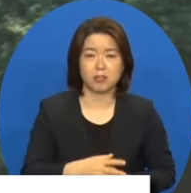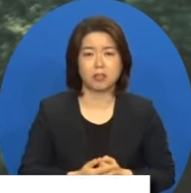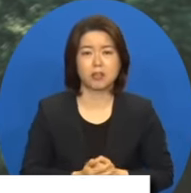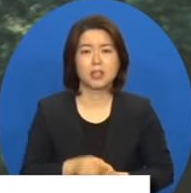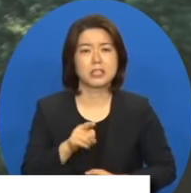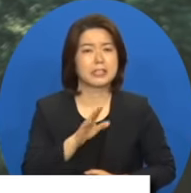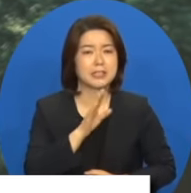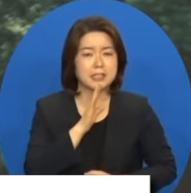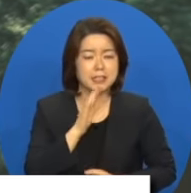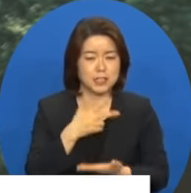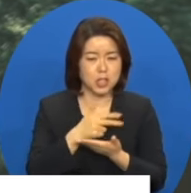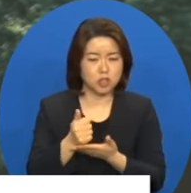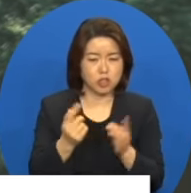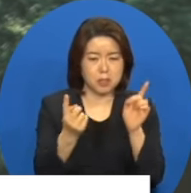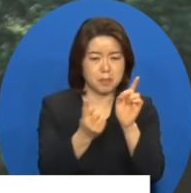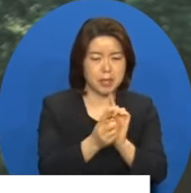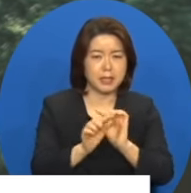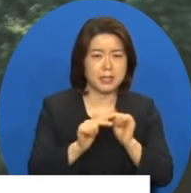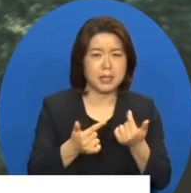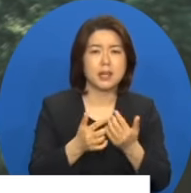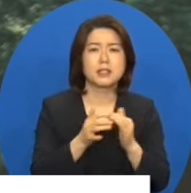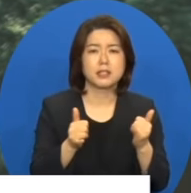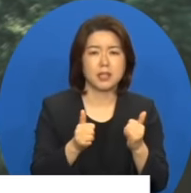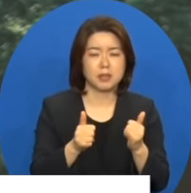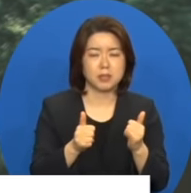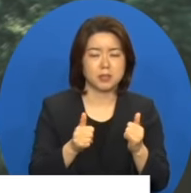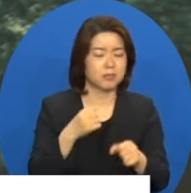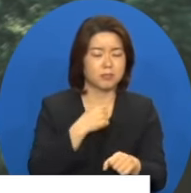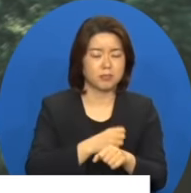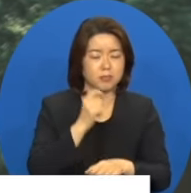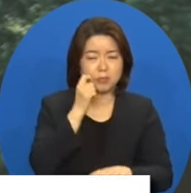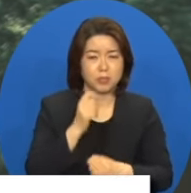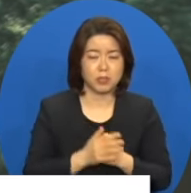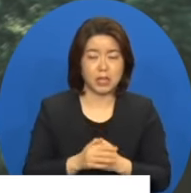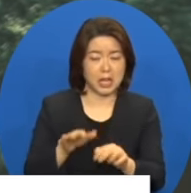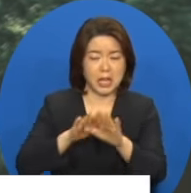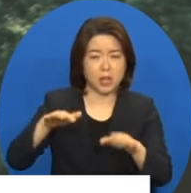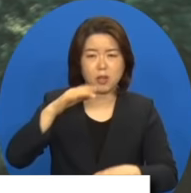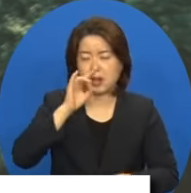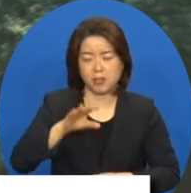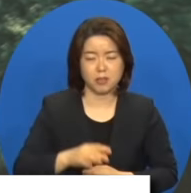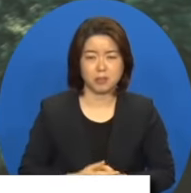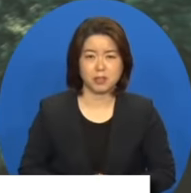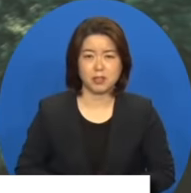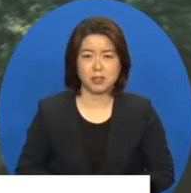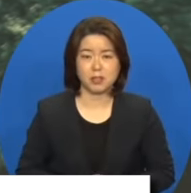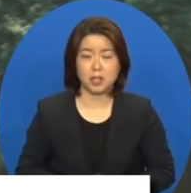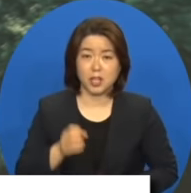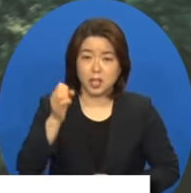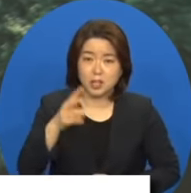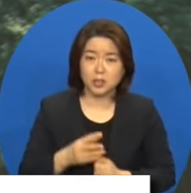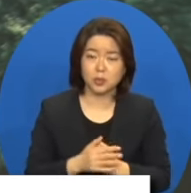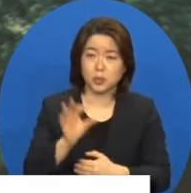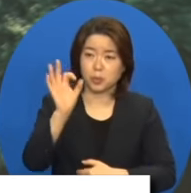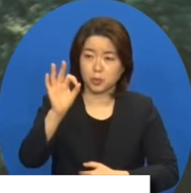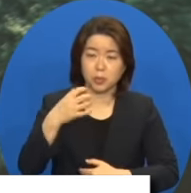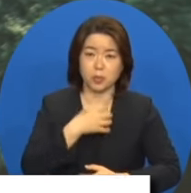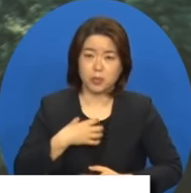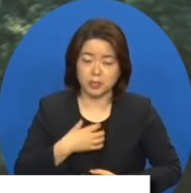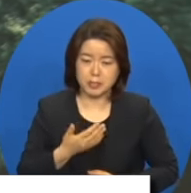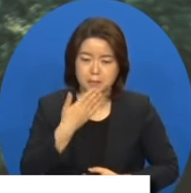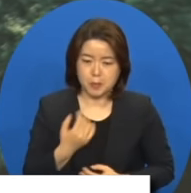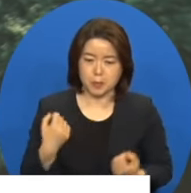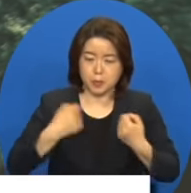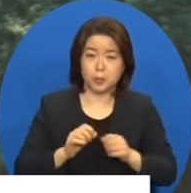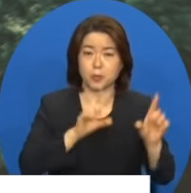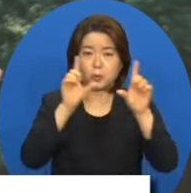이거 진짜 주님을 만나지 않은 사람은 못합니다. 해결 안 됩니다. 그리고 돈 걱정, 먹고 있고